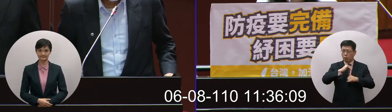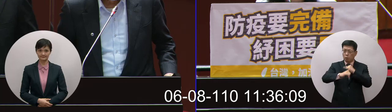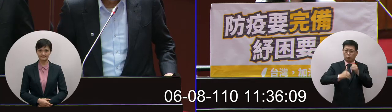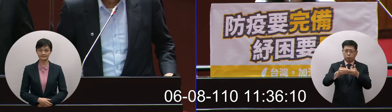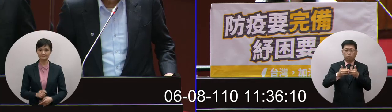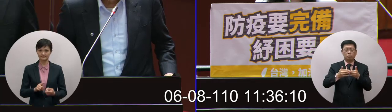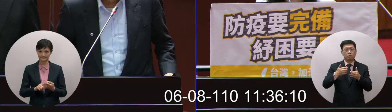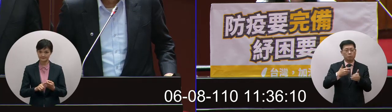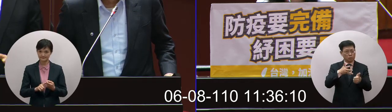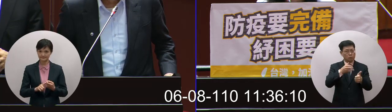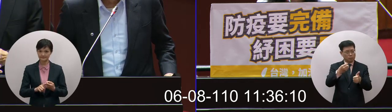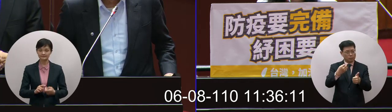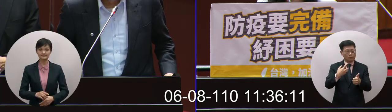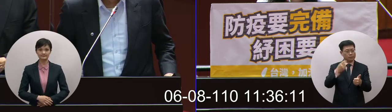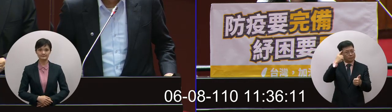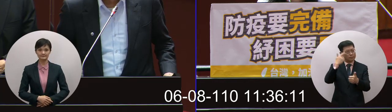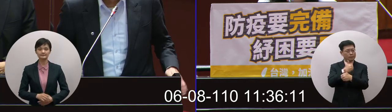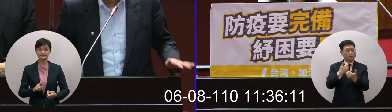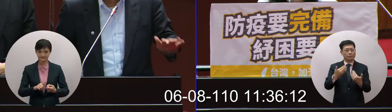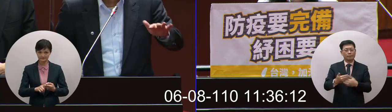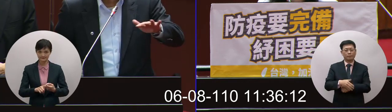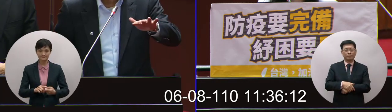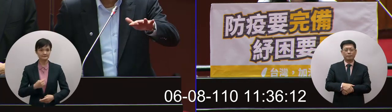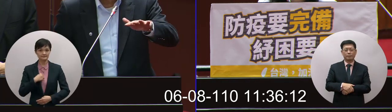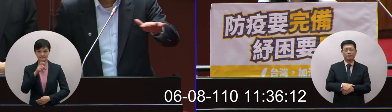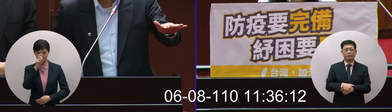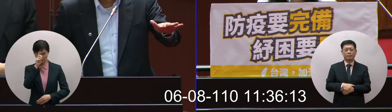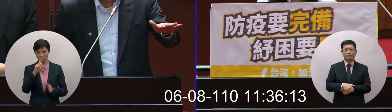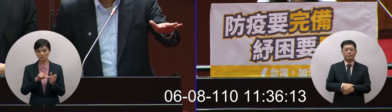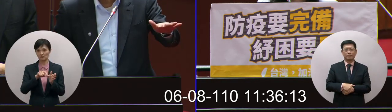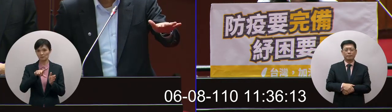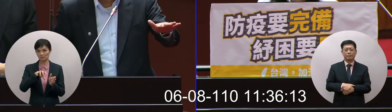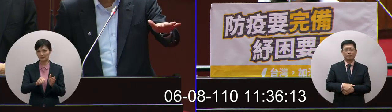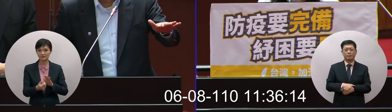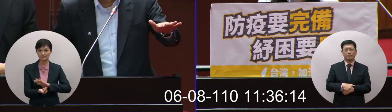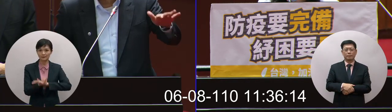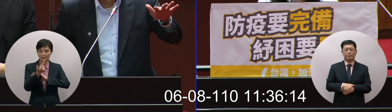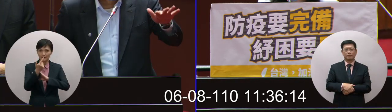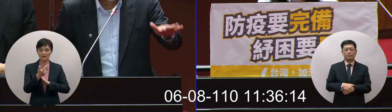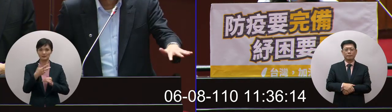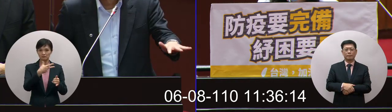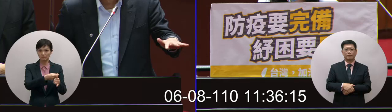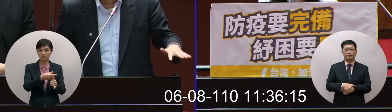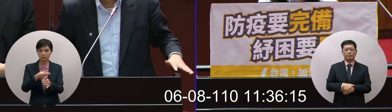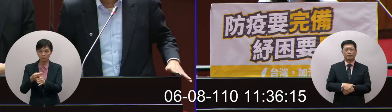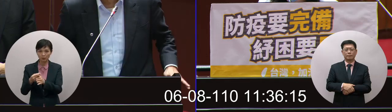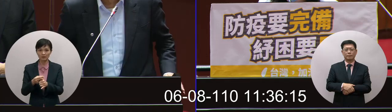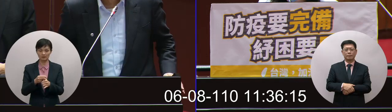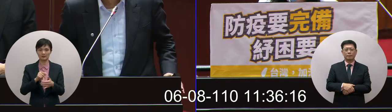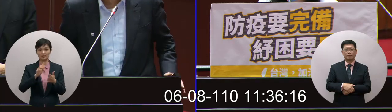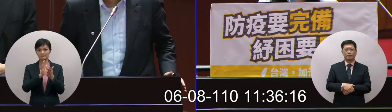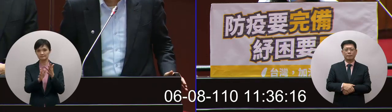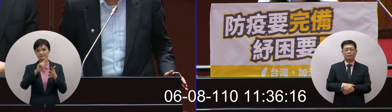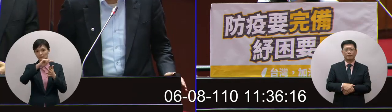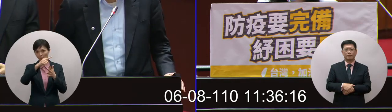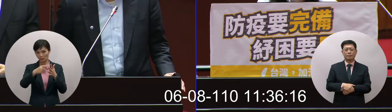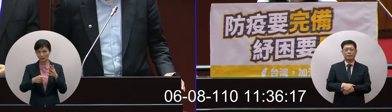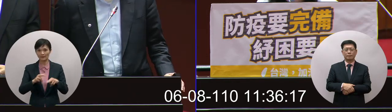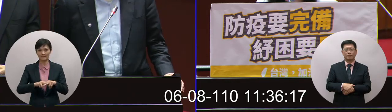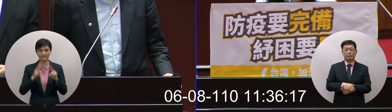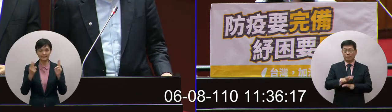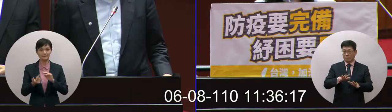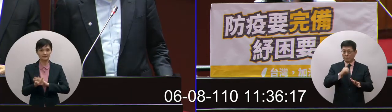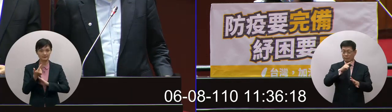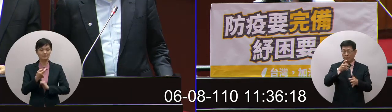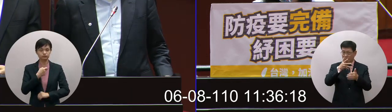的部分。 对， 请部长能够做一个参考。 那我们希望，对，我们也希望尽快在一定的时间施打之后，那可以往下赶快来开放。 好，那所以